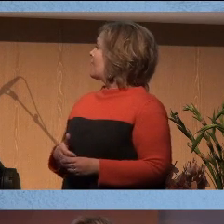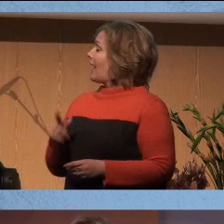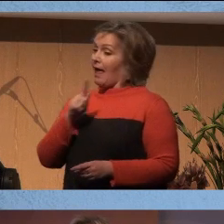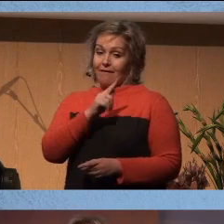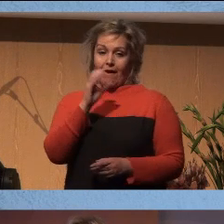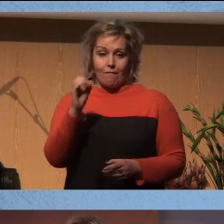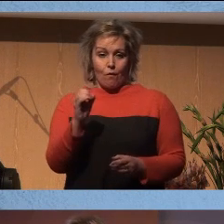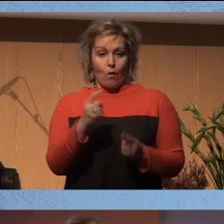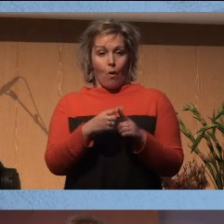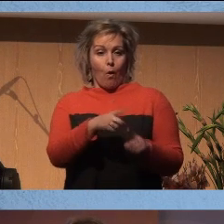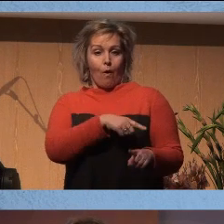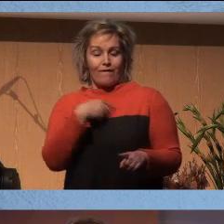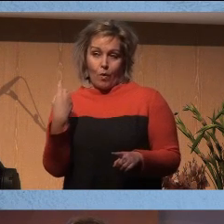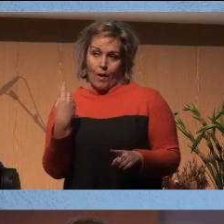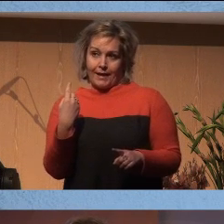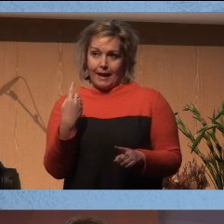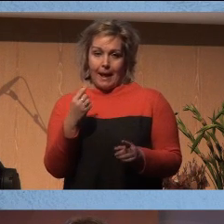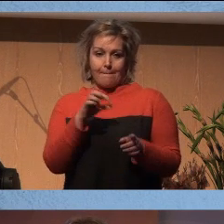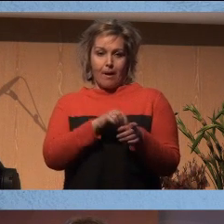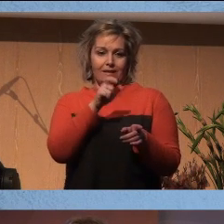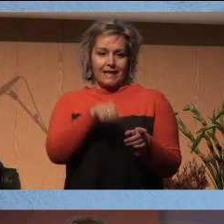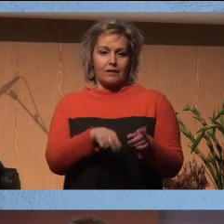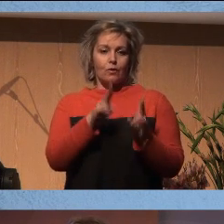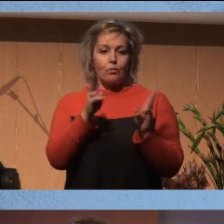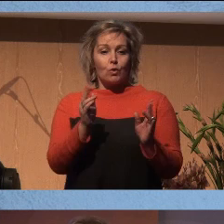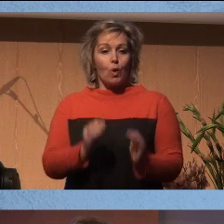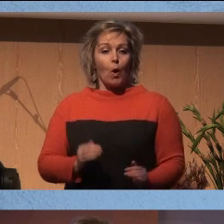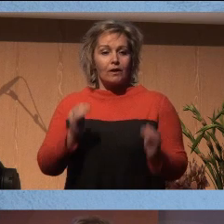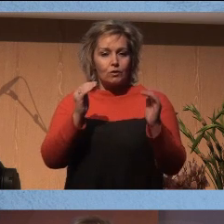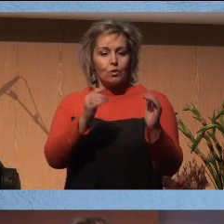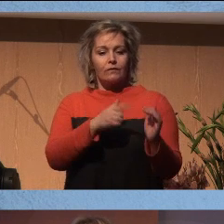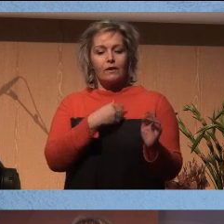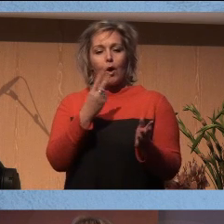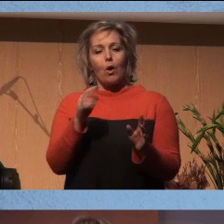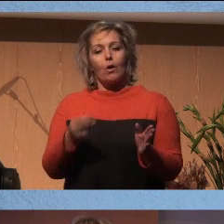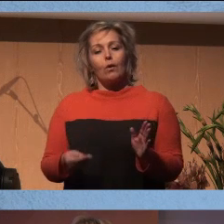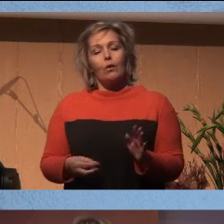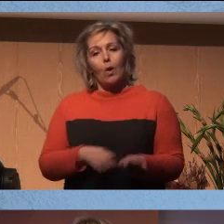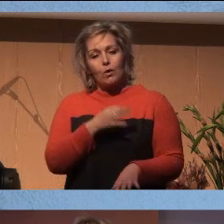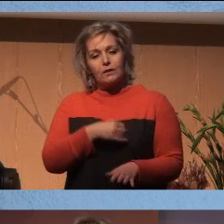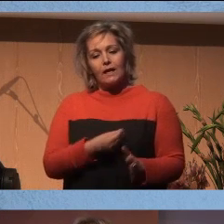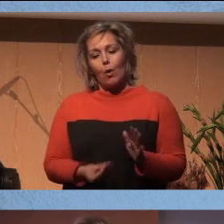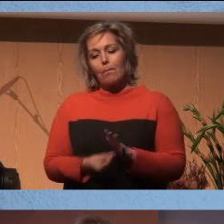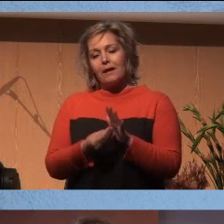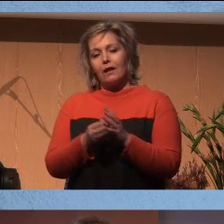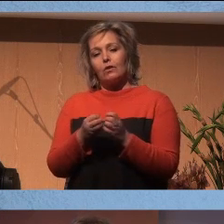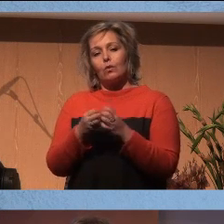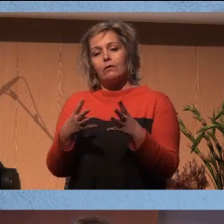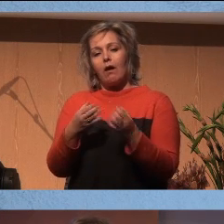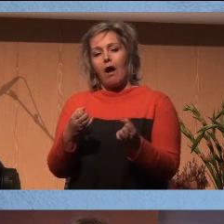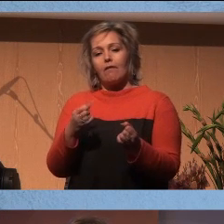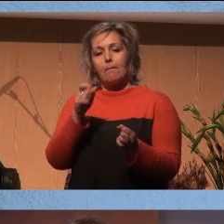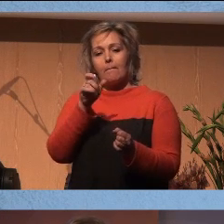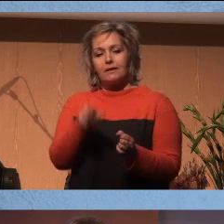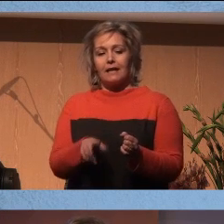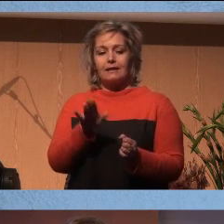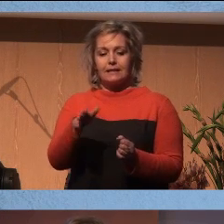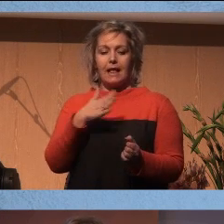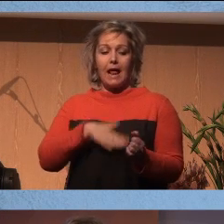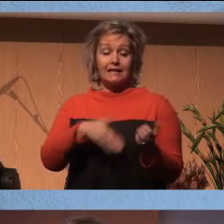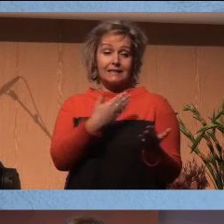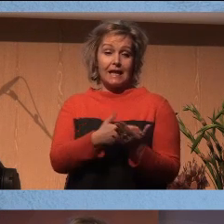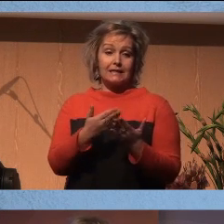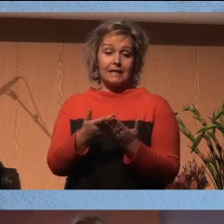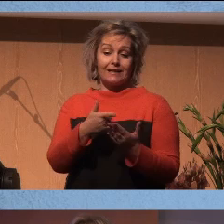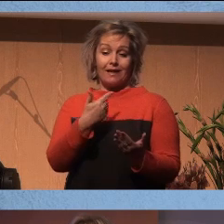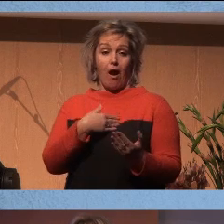FFO og våre pasient- og brukerorganisasjoner ønsker å bidra i utviklingen av pasientens helsetjeneste. Vi